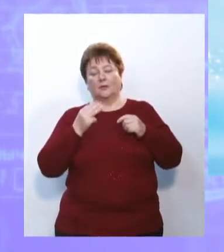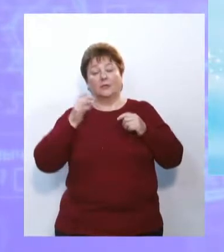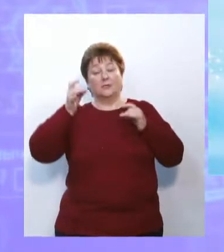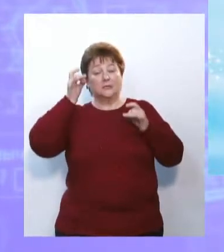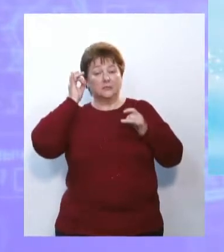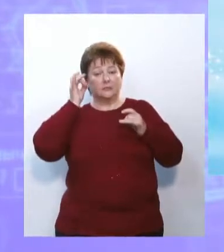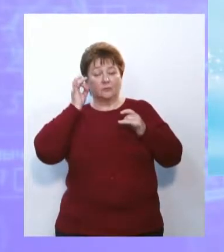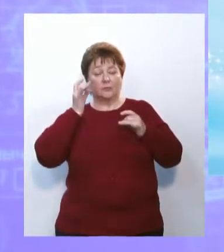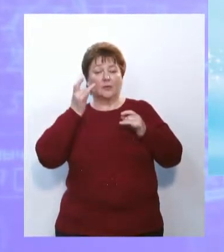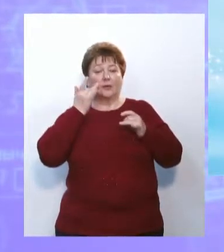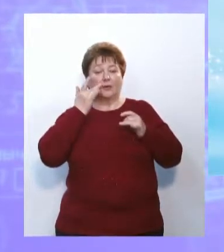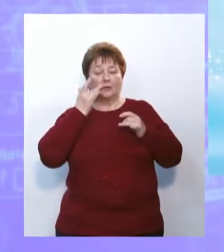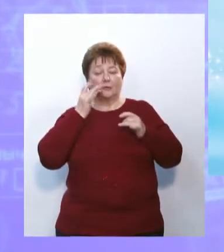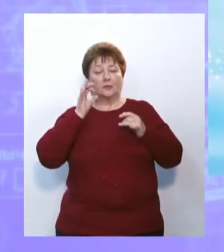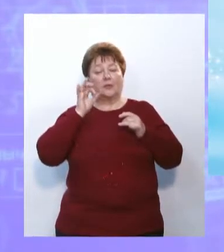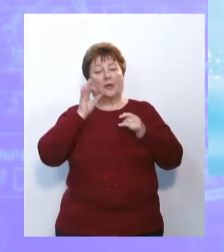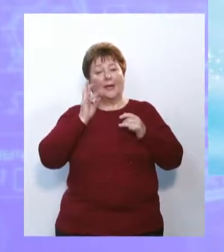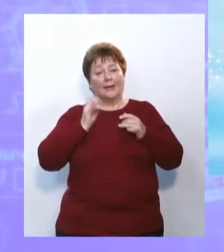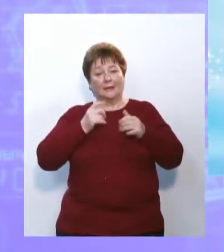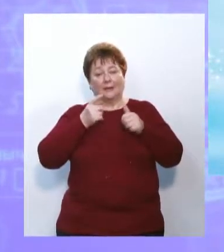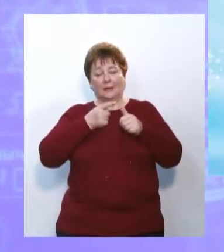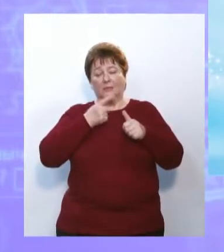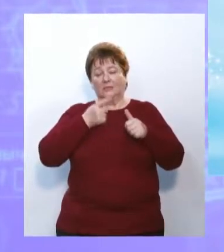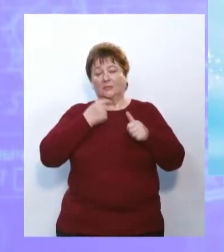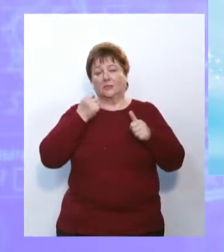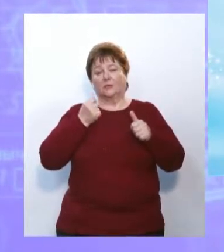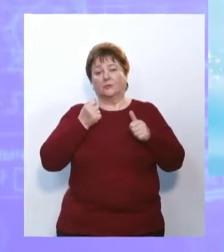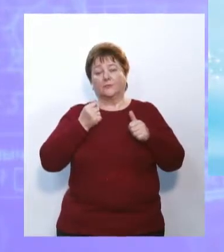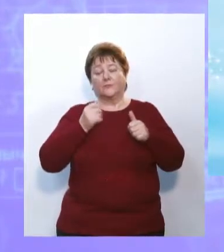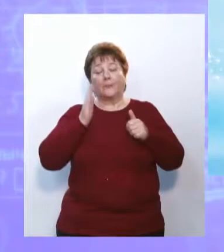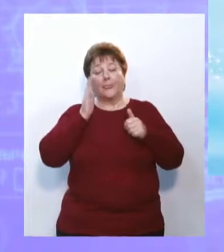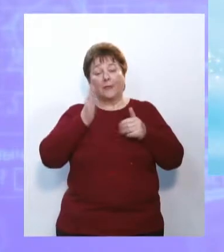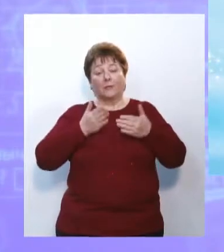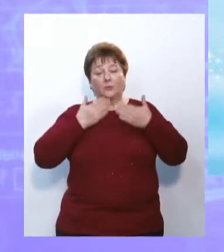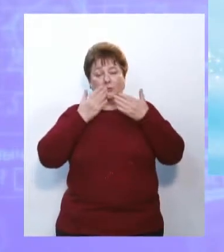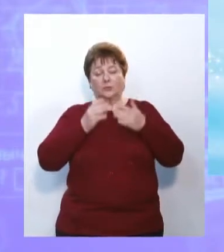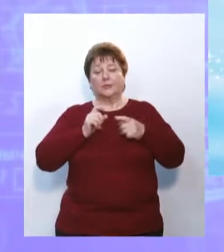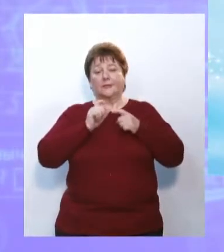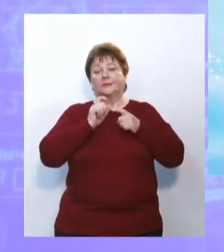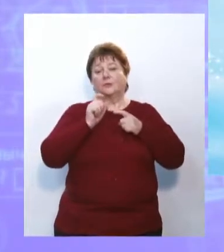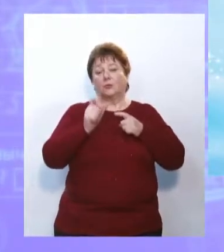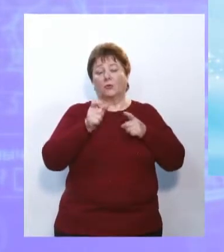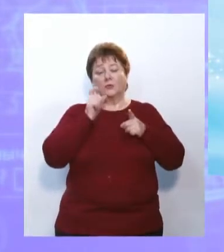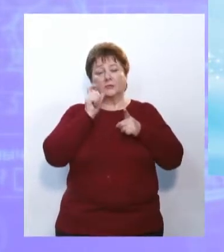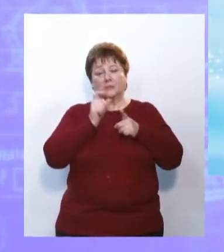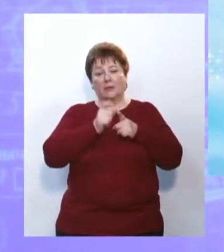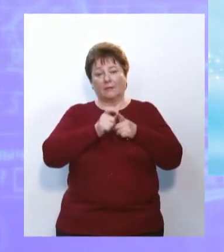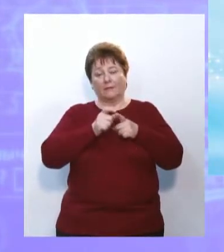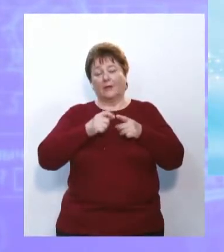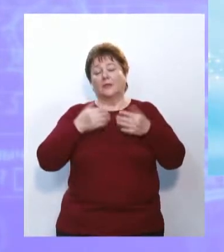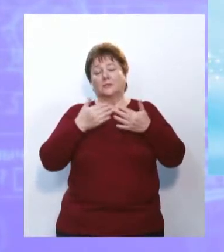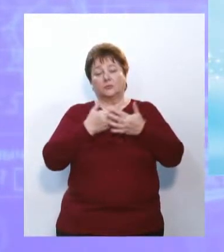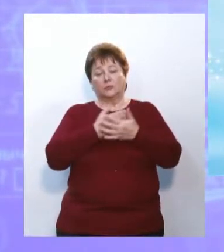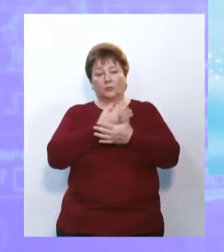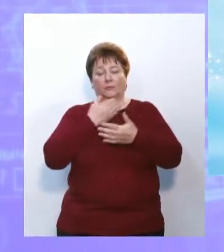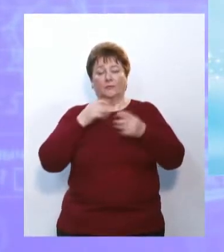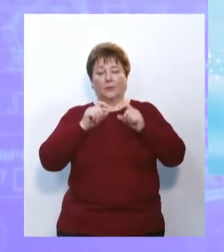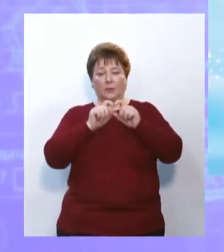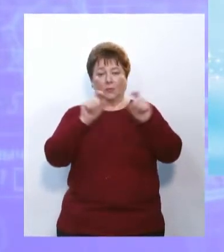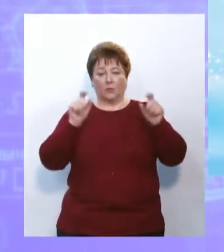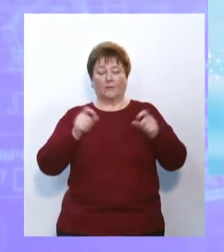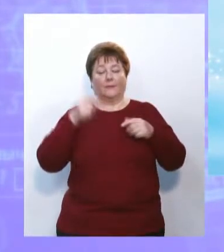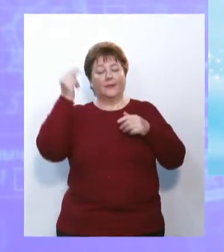звуками, которые они обозначают. Будете читать слоги, слова с новыми буквами.